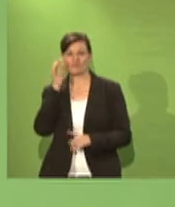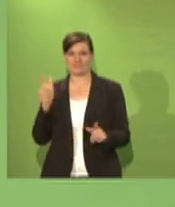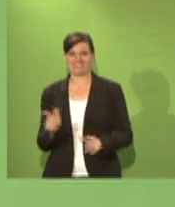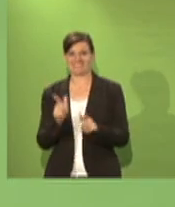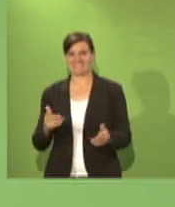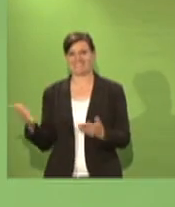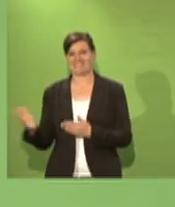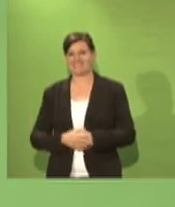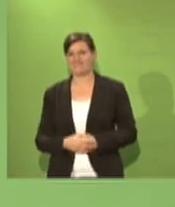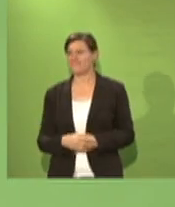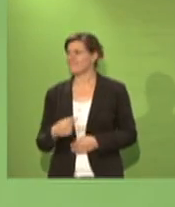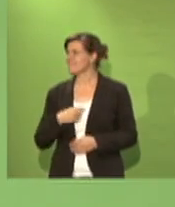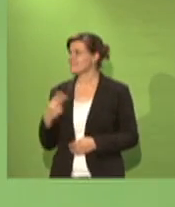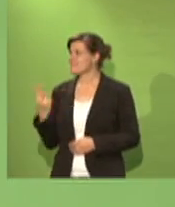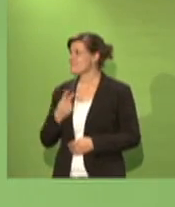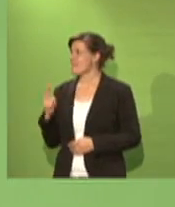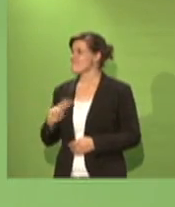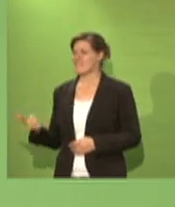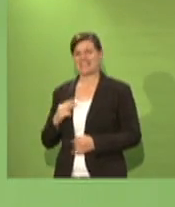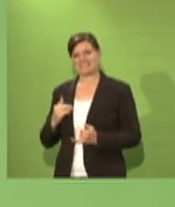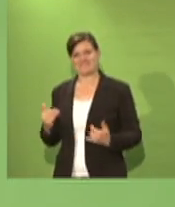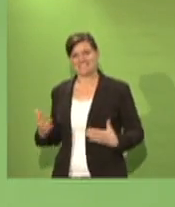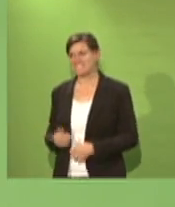kann man uns beide verwechseln? Okay. Bitte.